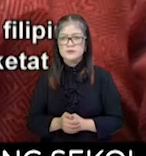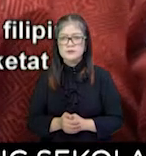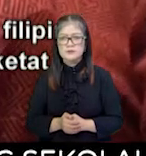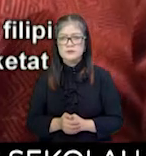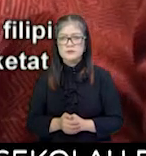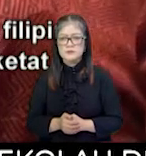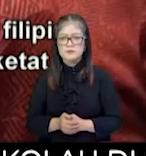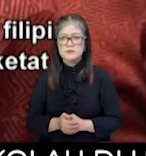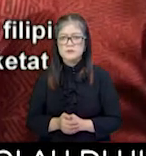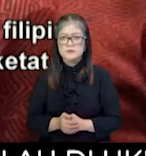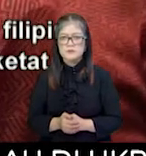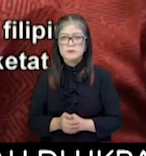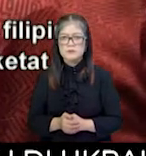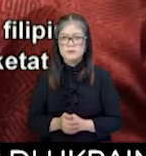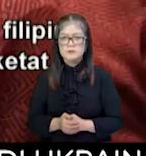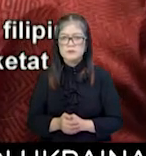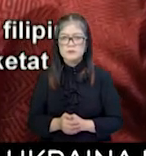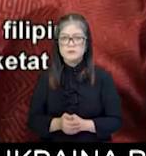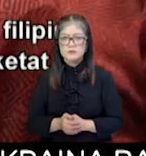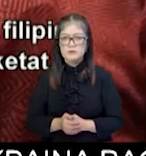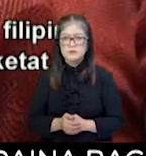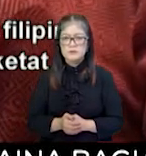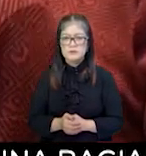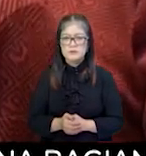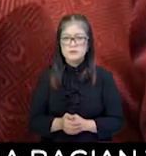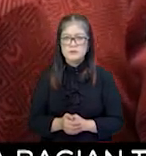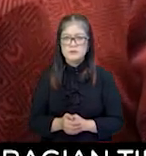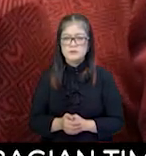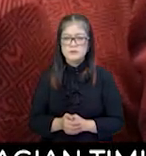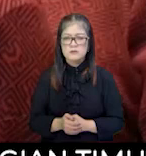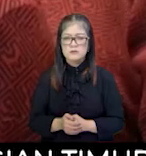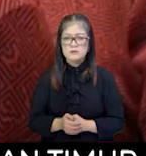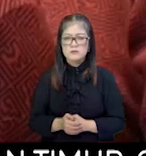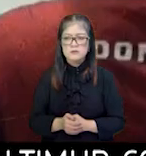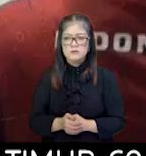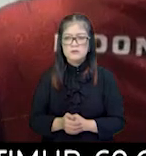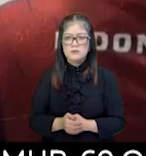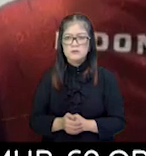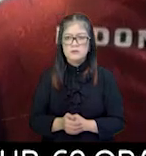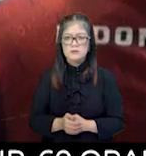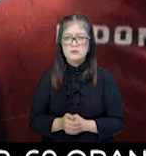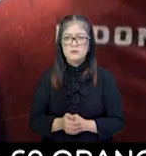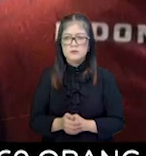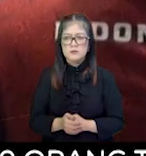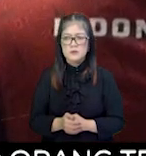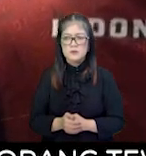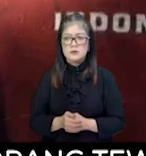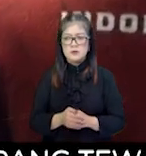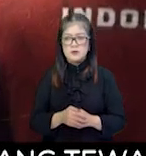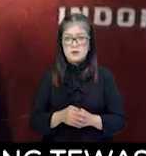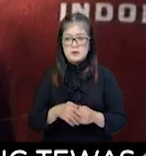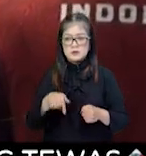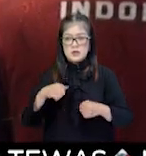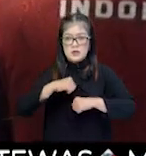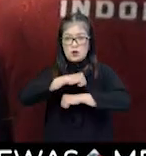ke-31. Kenapa berkurang? Karena kita lakukan ranking-nya. Sementara itu, cabang